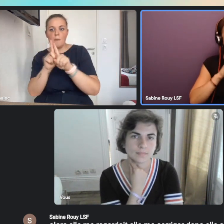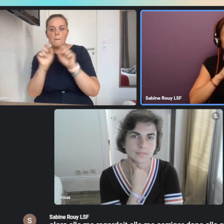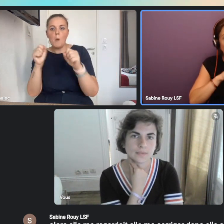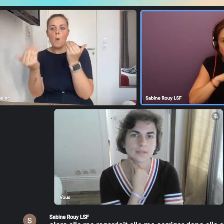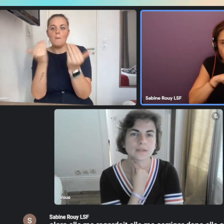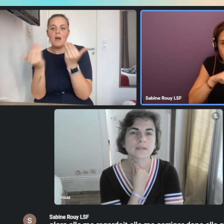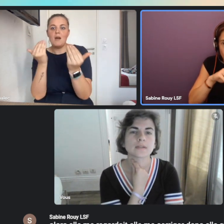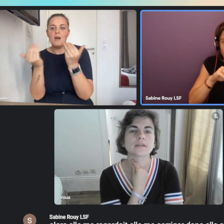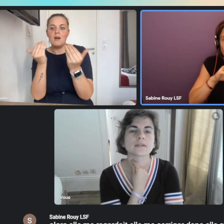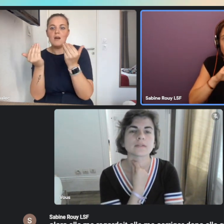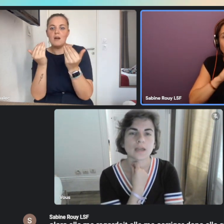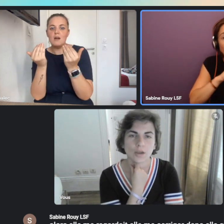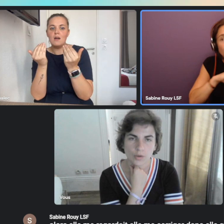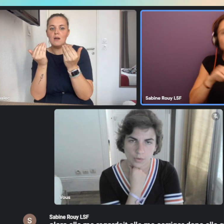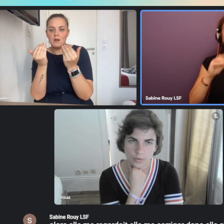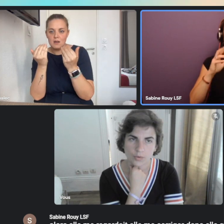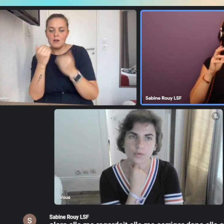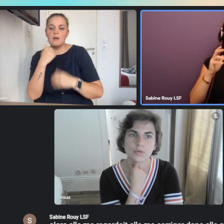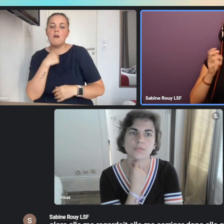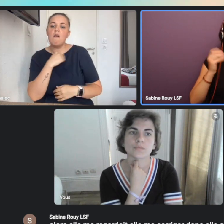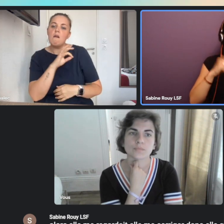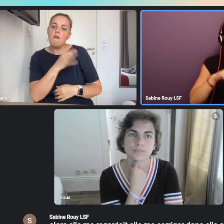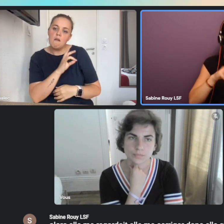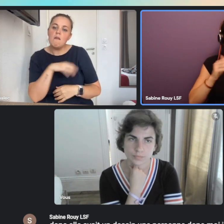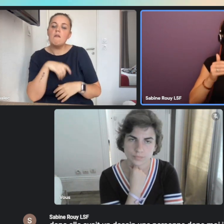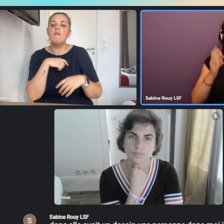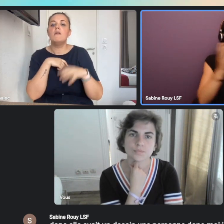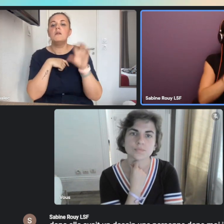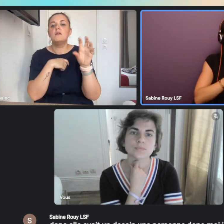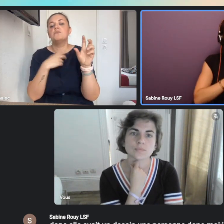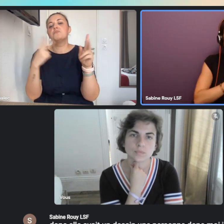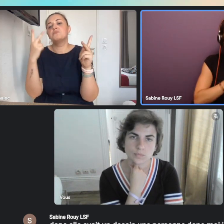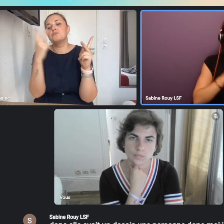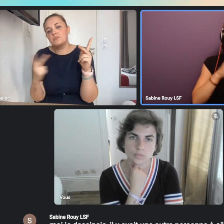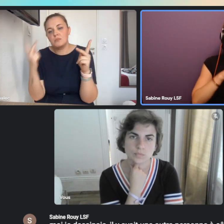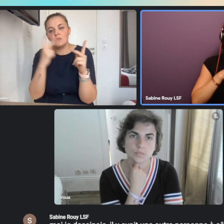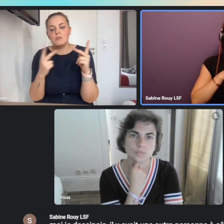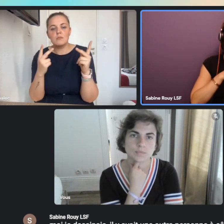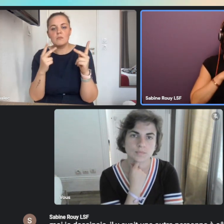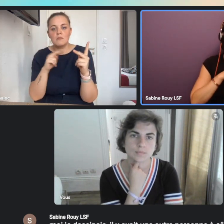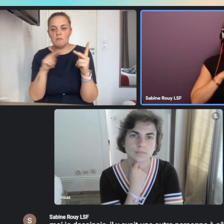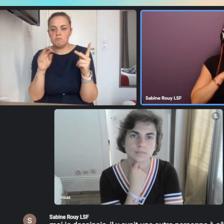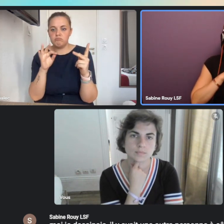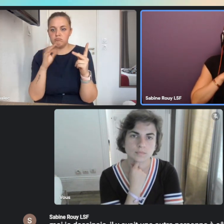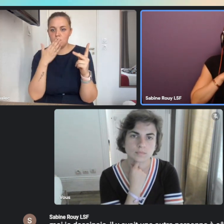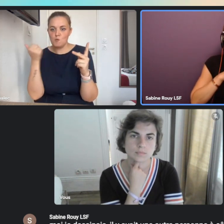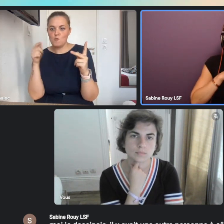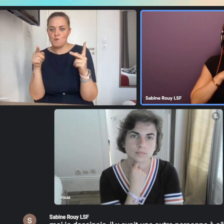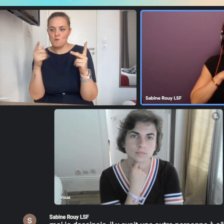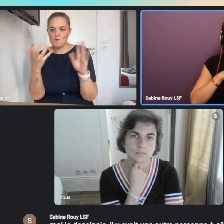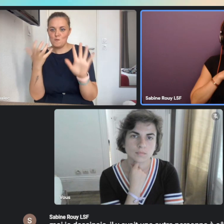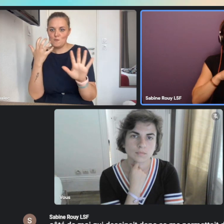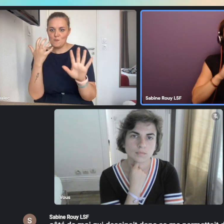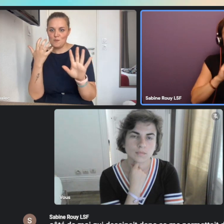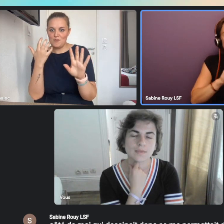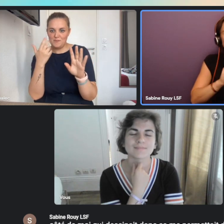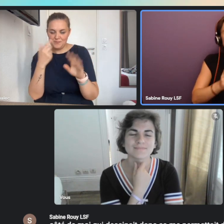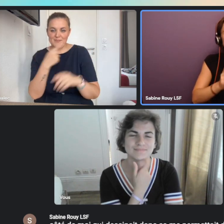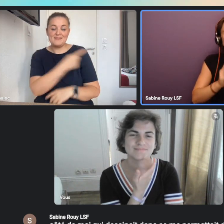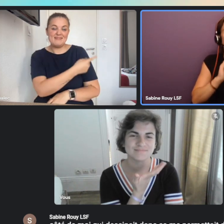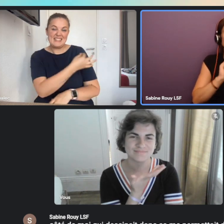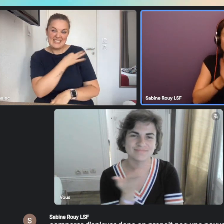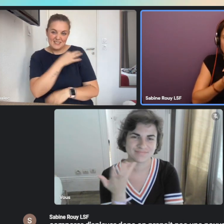contre on refaisait le nouveau dessin en parallèle à côté pour avoir justement la trace d'origine. Donc je faisais mes dessins et effectivement je voyais que